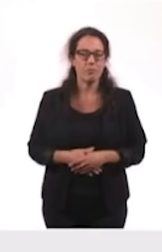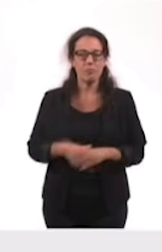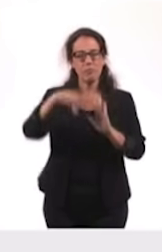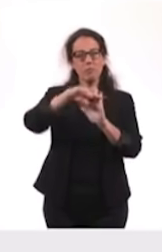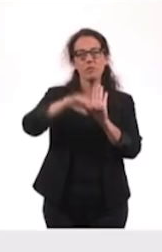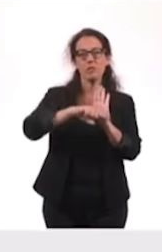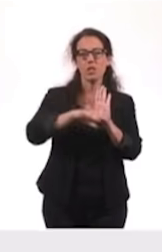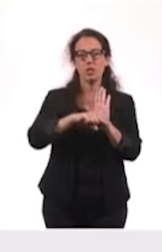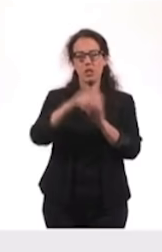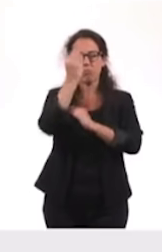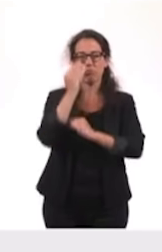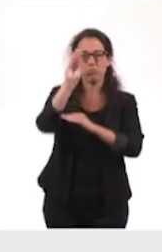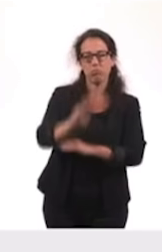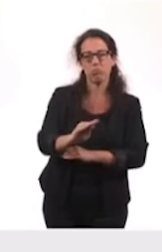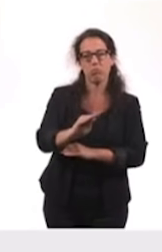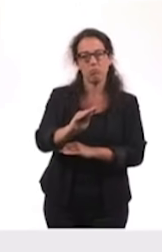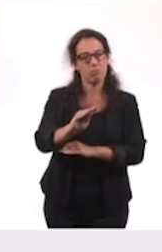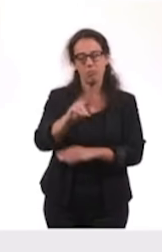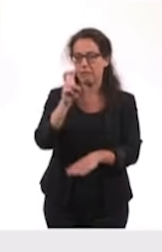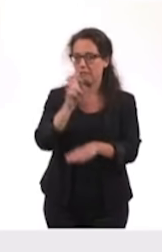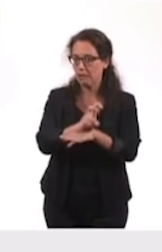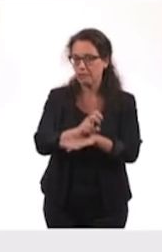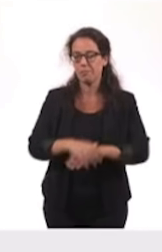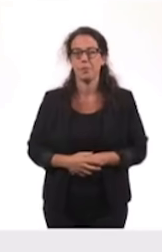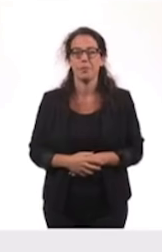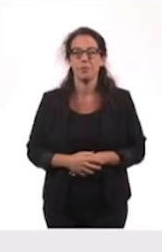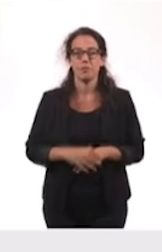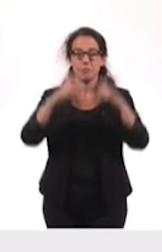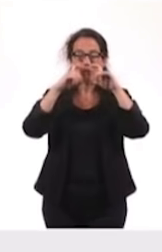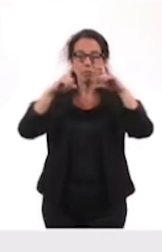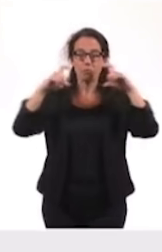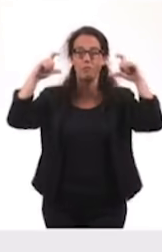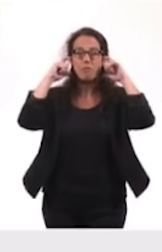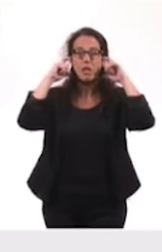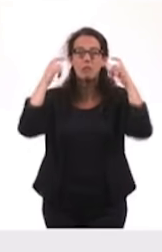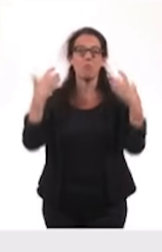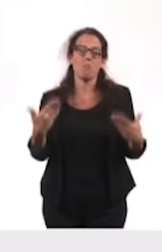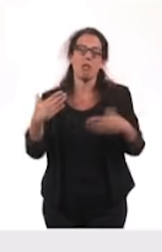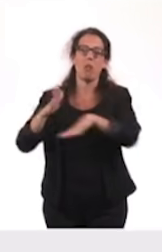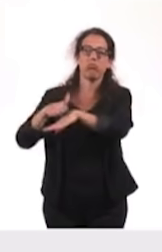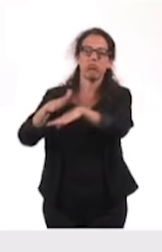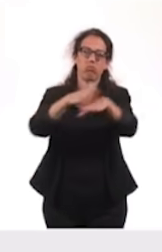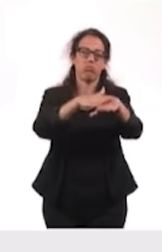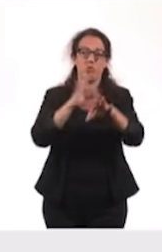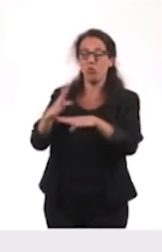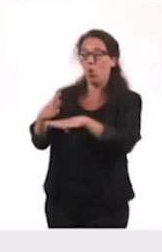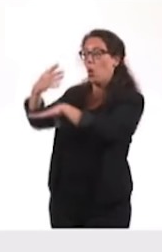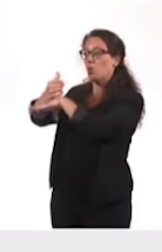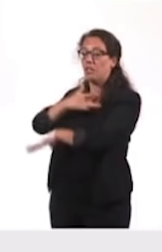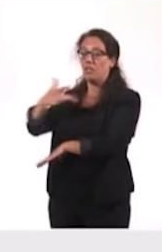surtout, doit rester très rigoureux. Et le port du masque est maintenant largement recommandé par les autorités